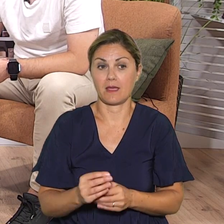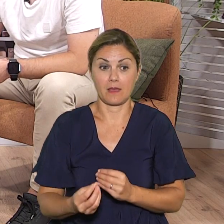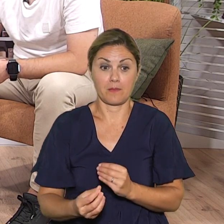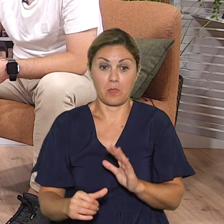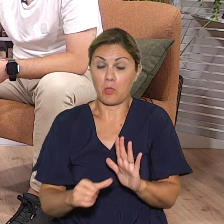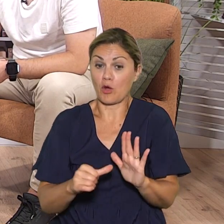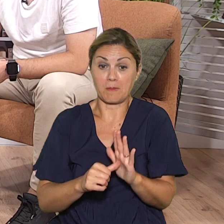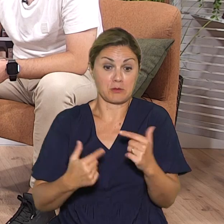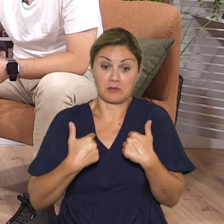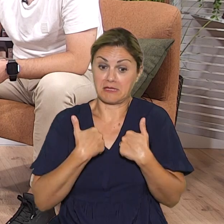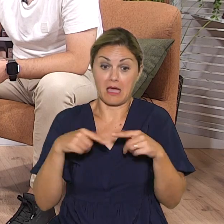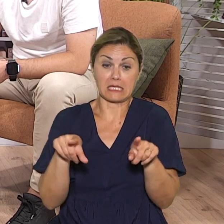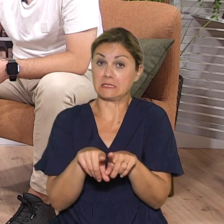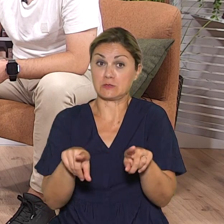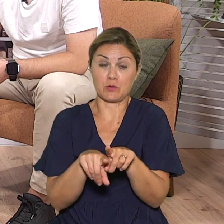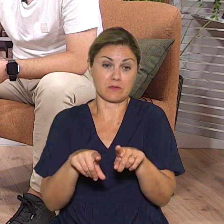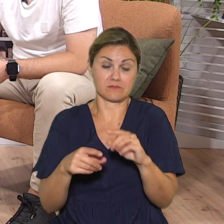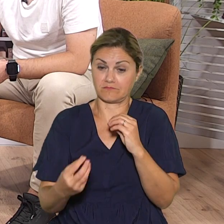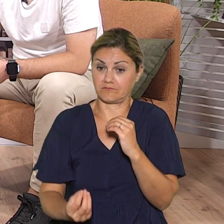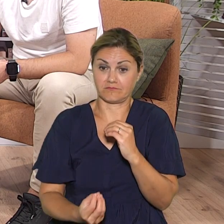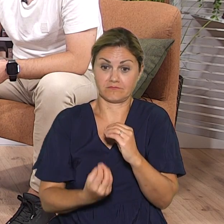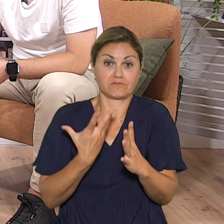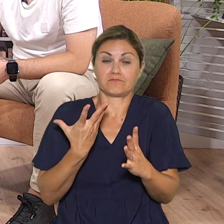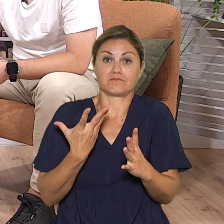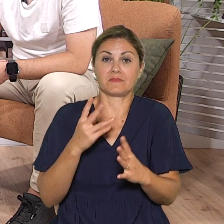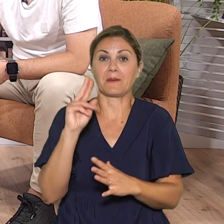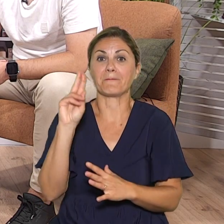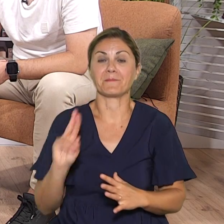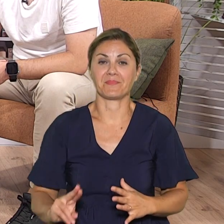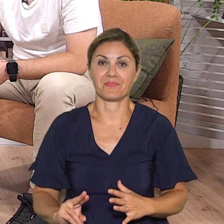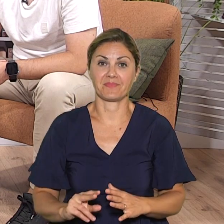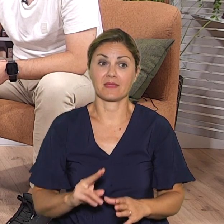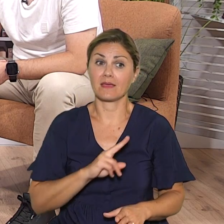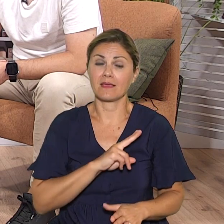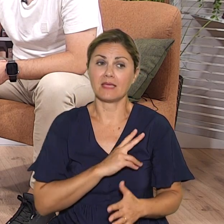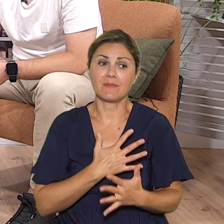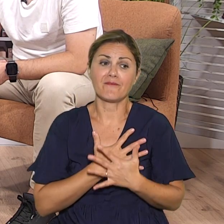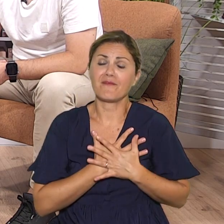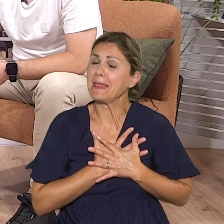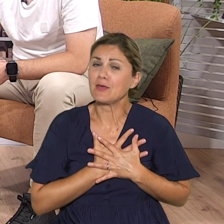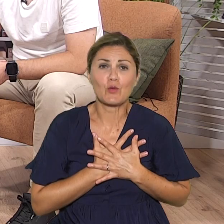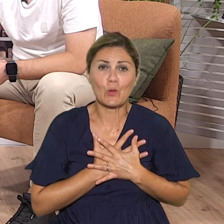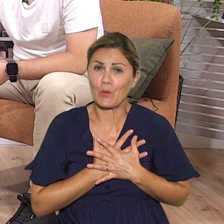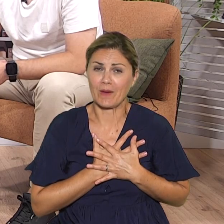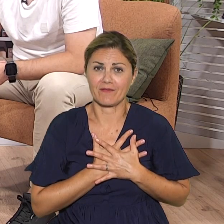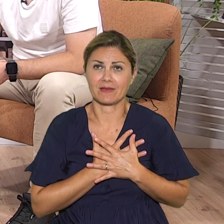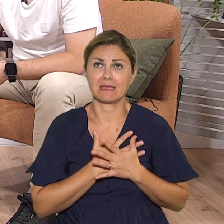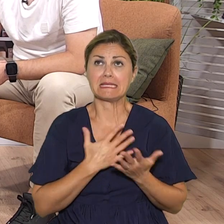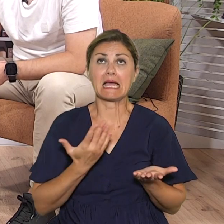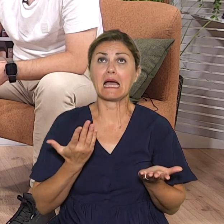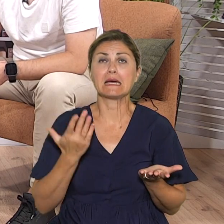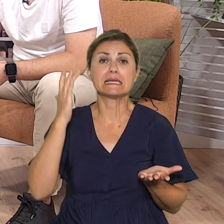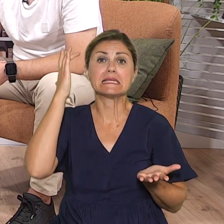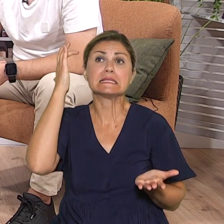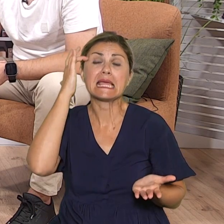Oduvijek me je to zvalo, ali obaveze mi nisu dozvoljavale. Ali imam beskrajnu ljubav, ja nisam neki slikar, ja ni ne znam baš nešto kako treba